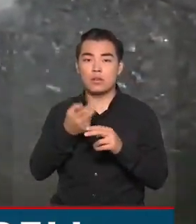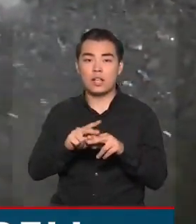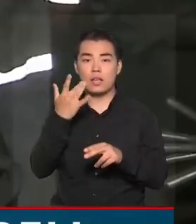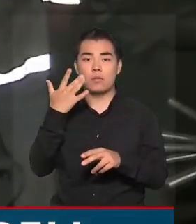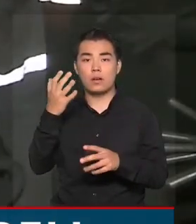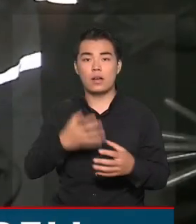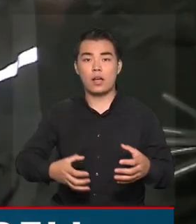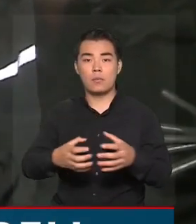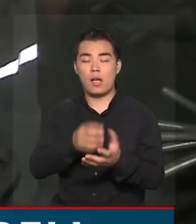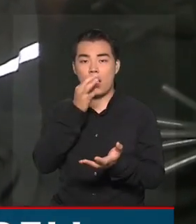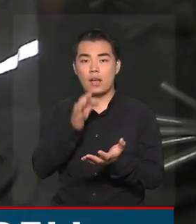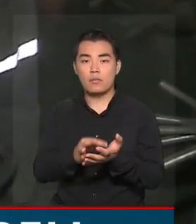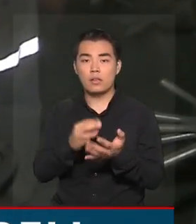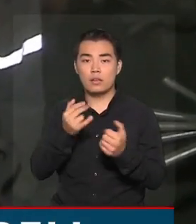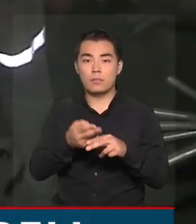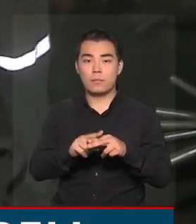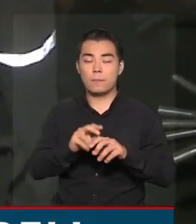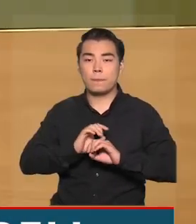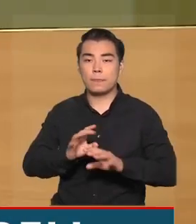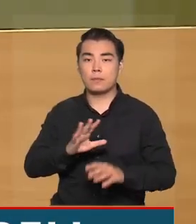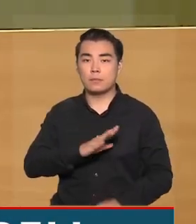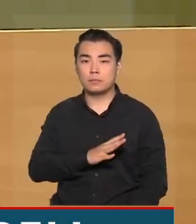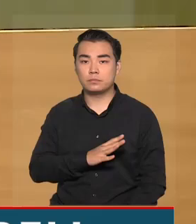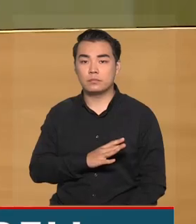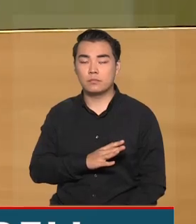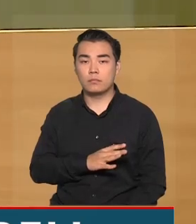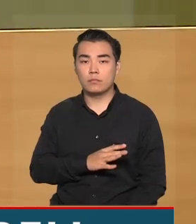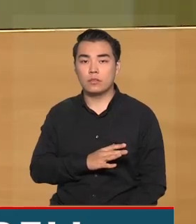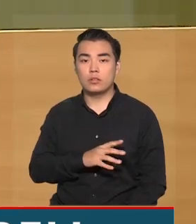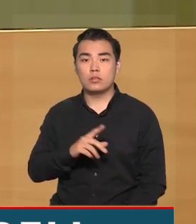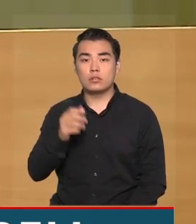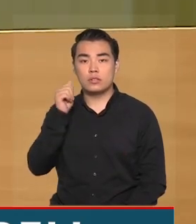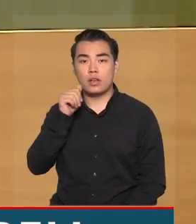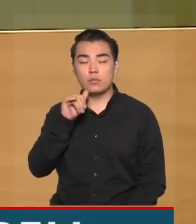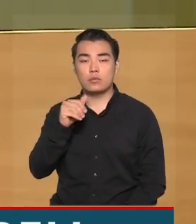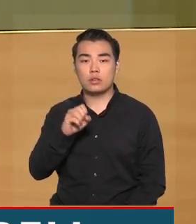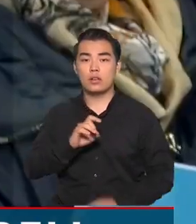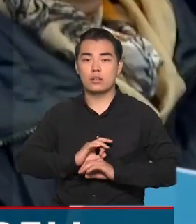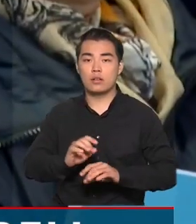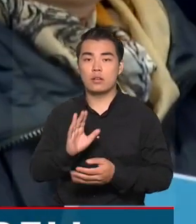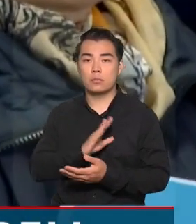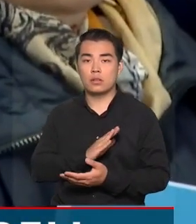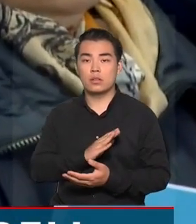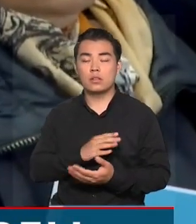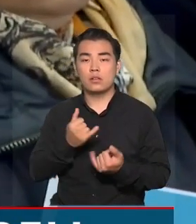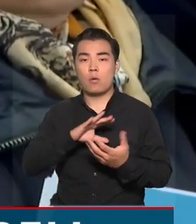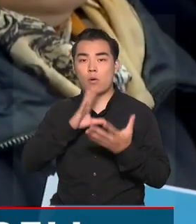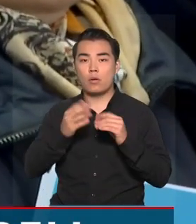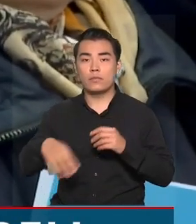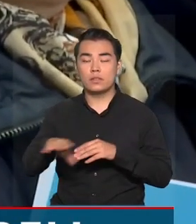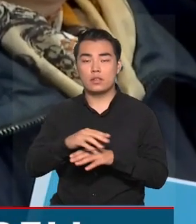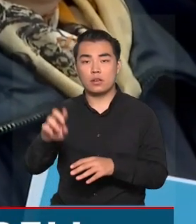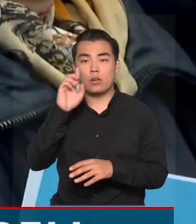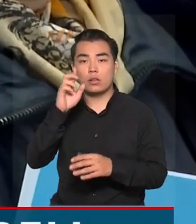шетелдік кәсіпорынның жауапкершіліктен жұрдай екенін аңғартса керек. Завтра будет объявлен день траура. Ертең бүкіл еліміз